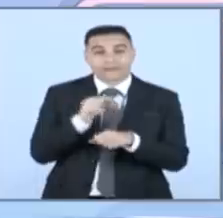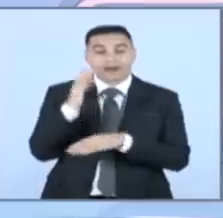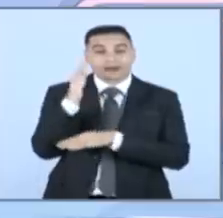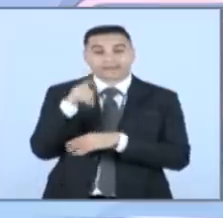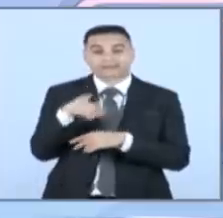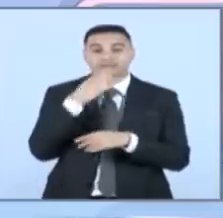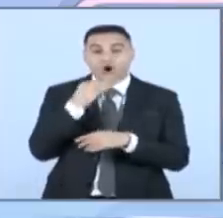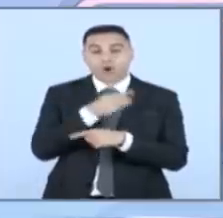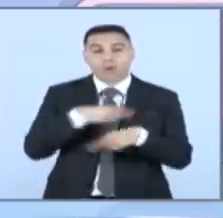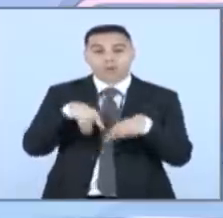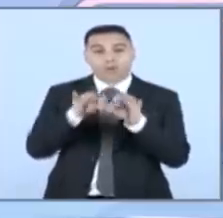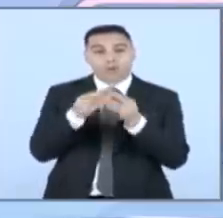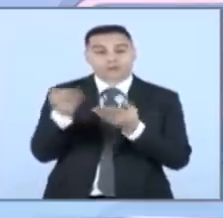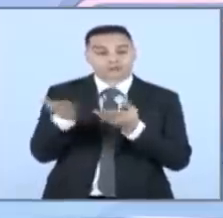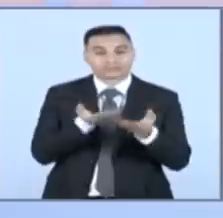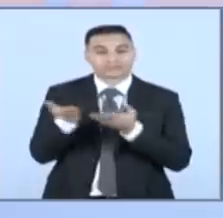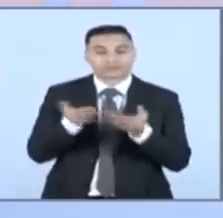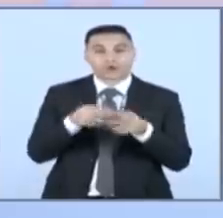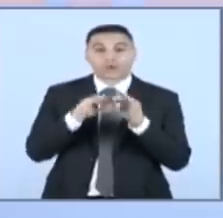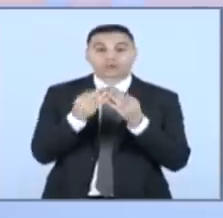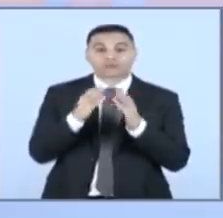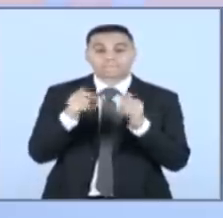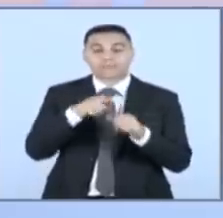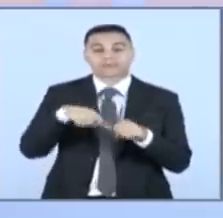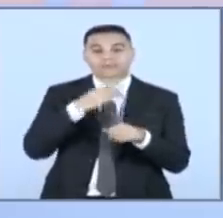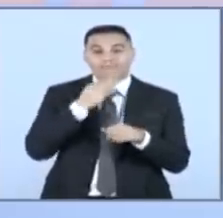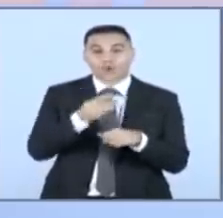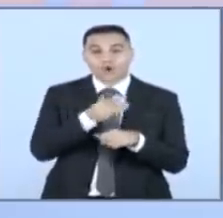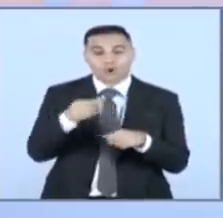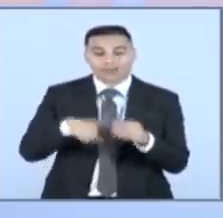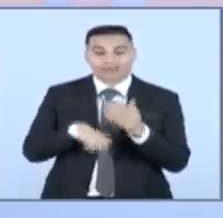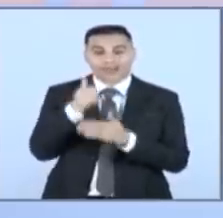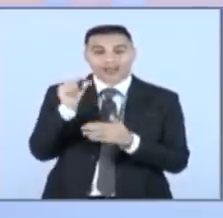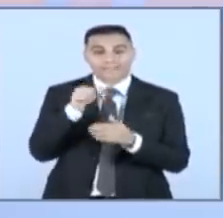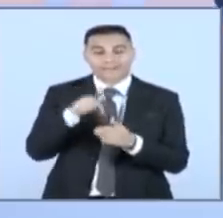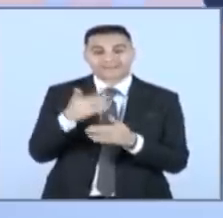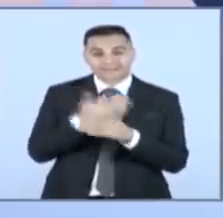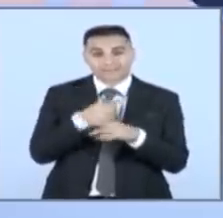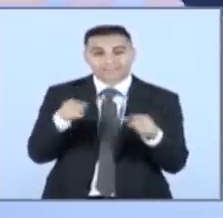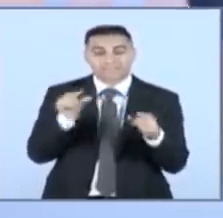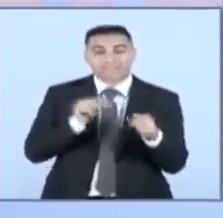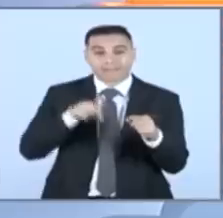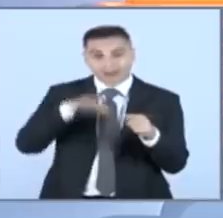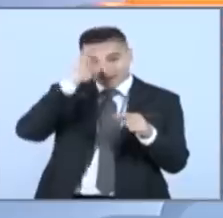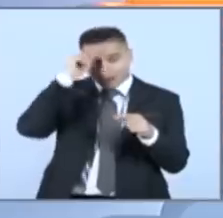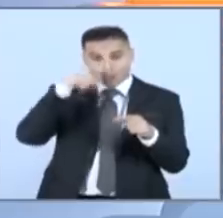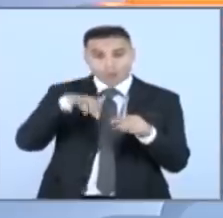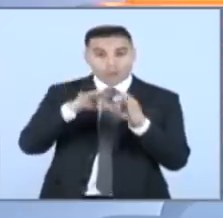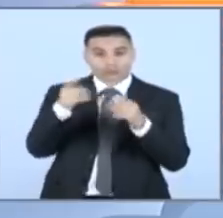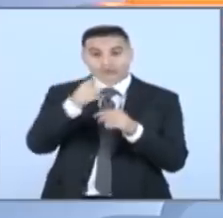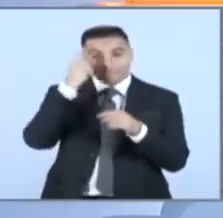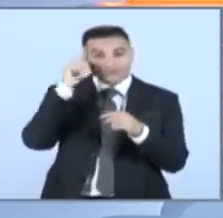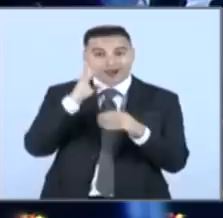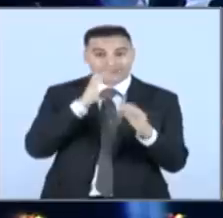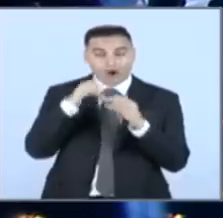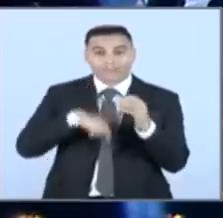النجاح. لو عائلات مصر مش عارفه تجاوب البرنامج عمره ما هينجح. صح.